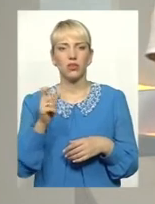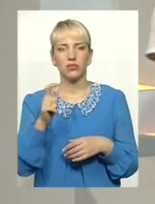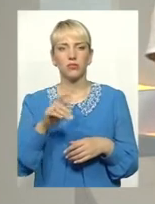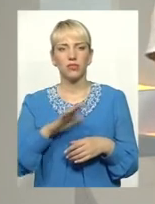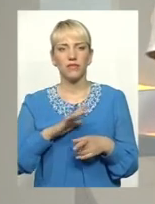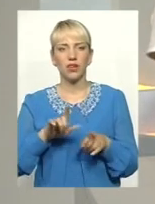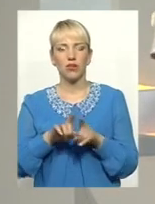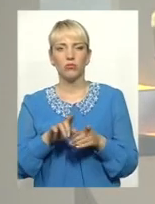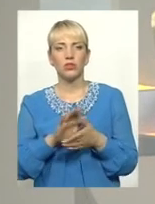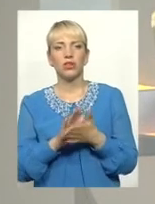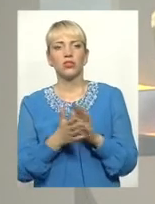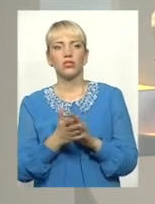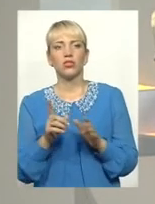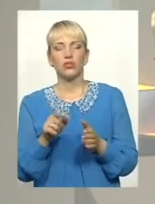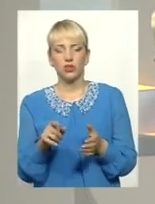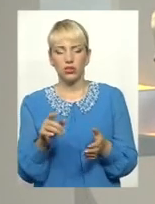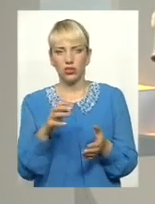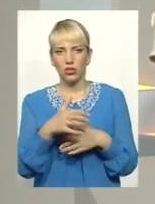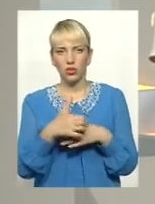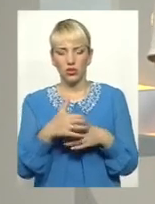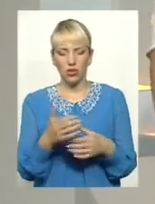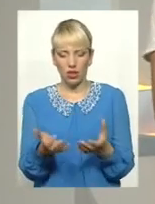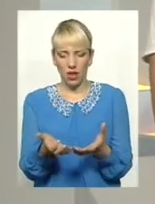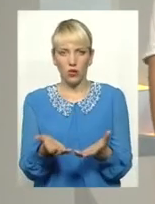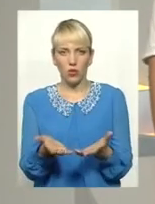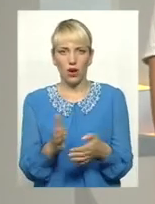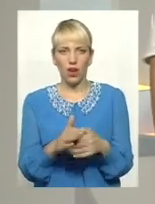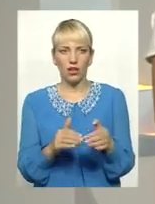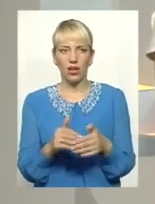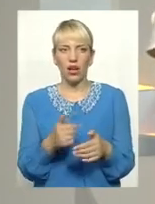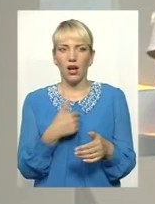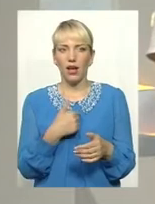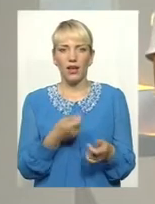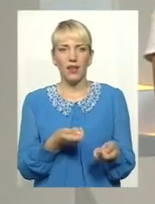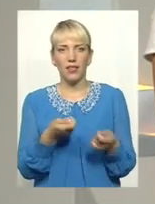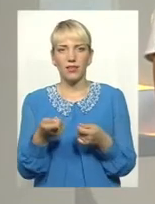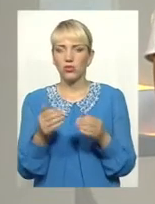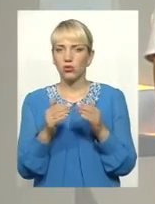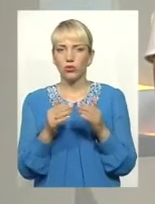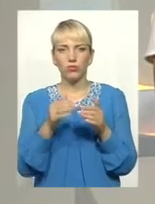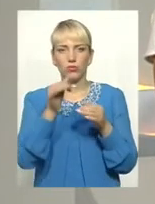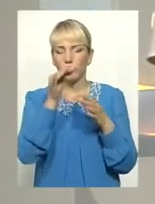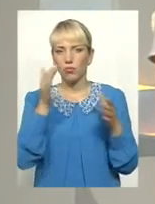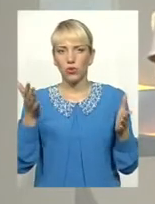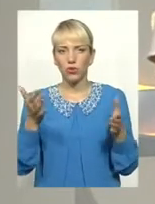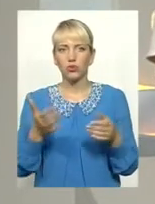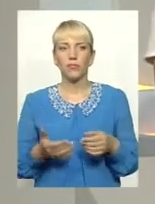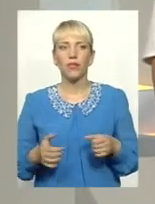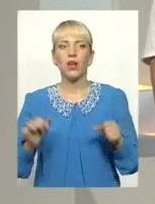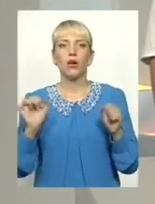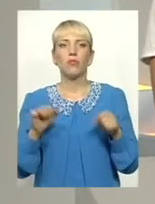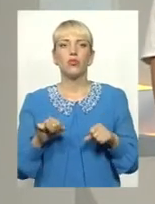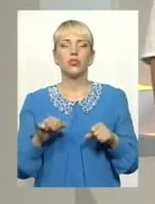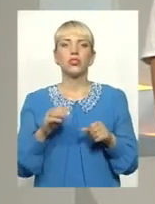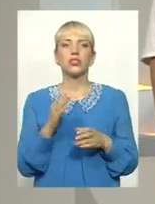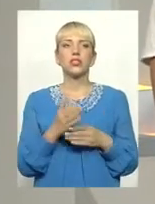такому становищі, що воно маленьке в мене на руках, але принести додому я його не можу. Ось, можливо, їй